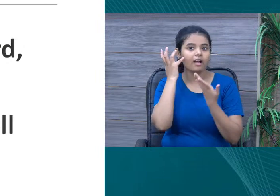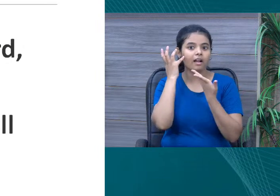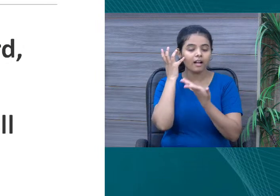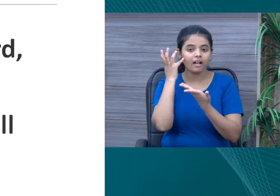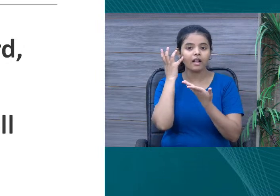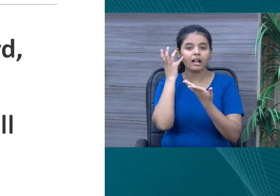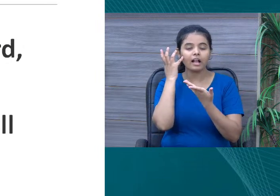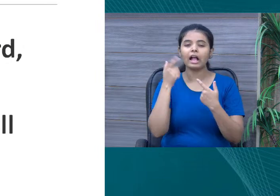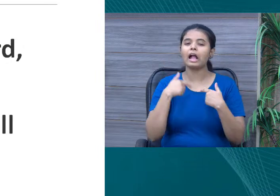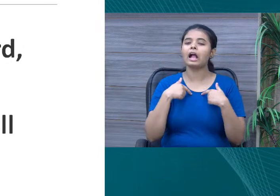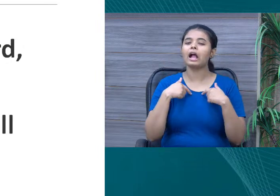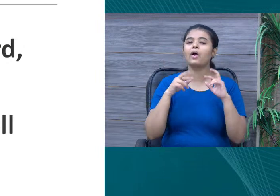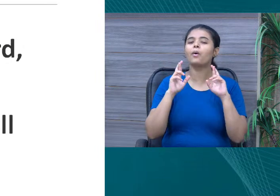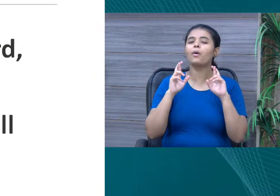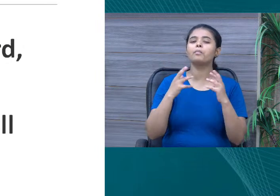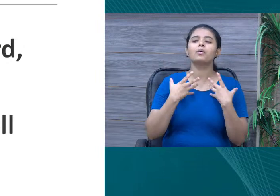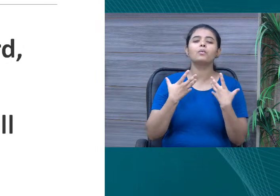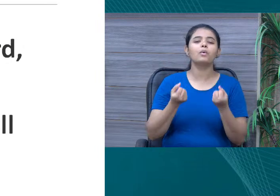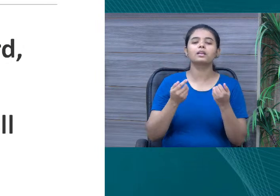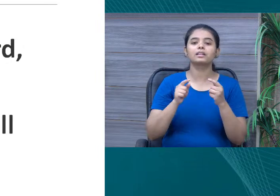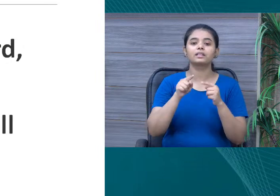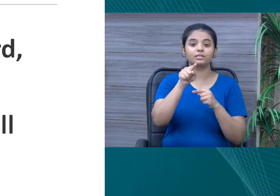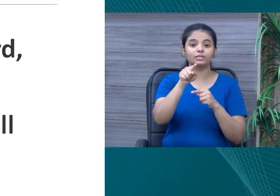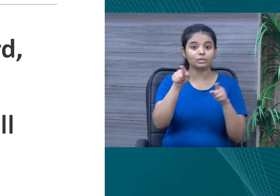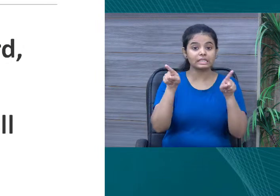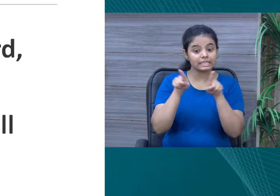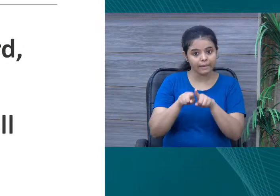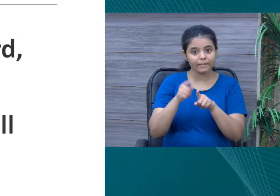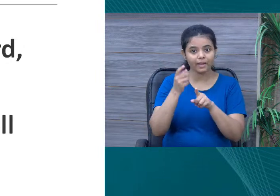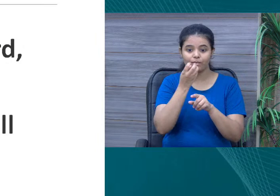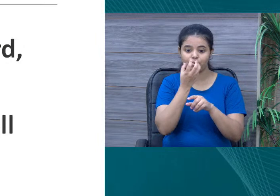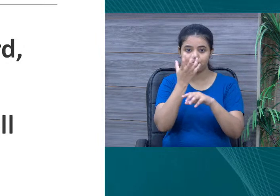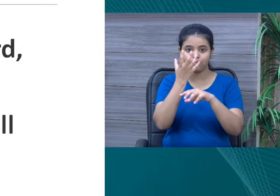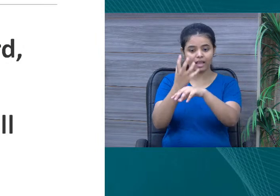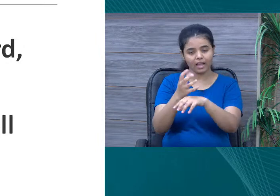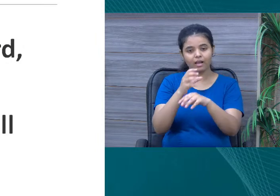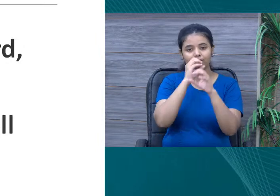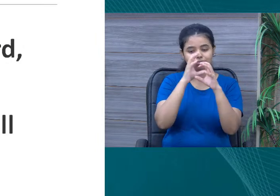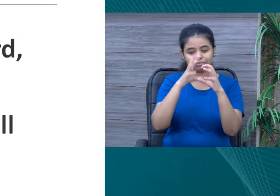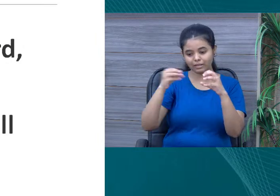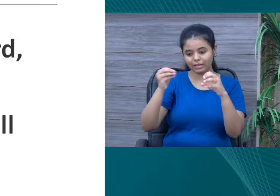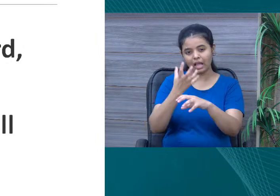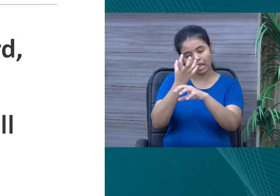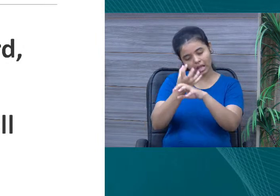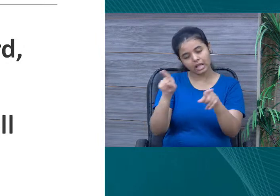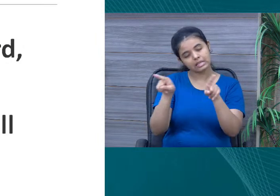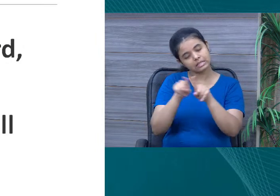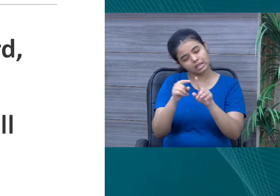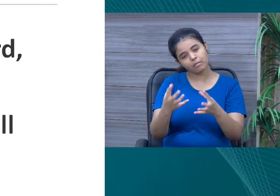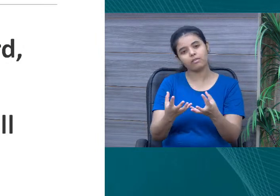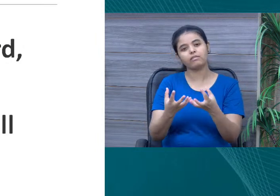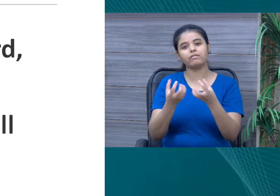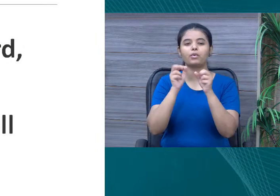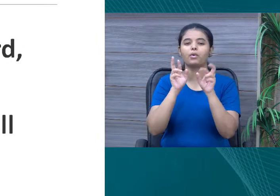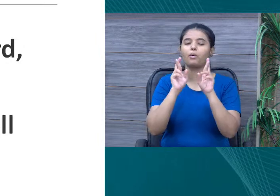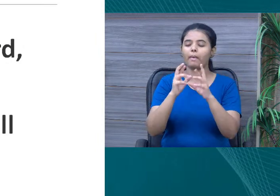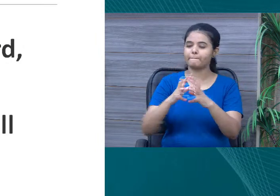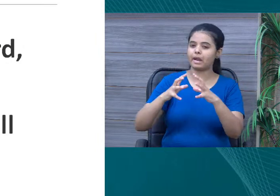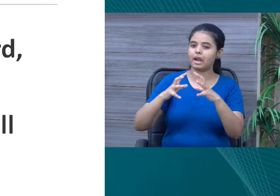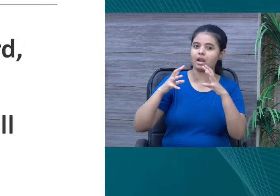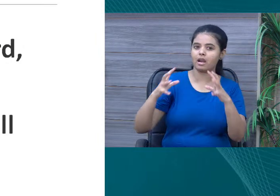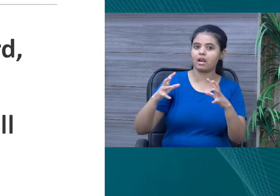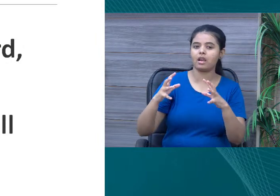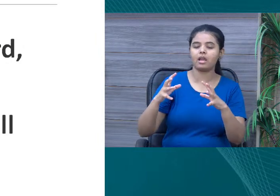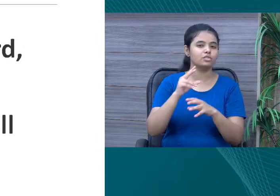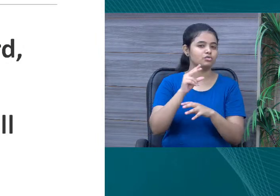had found a nice big shell and hear it singing too. He wished that शेल